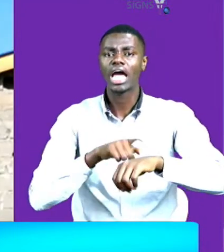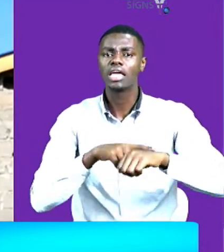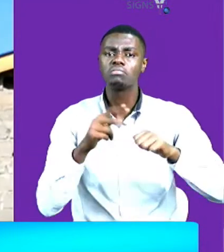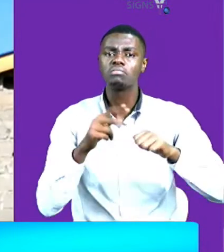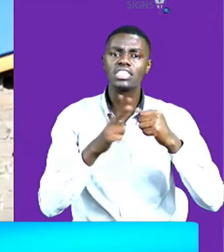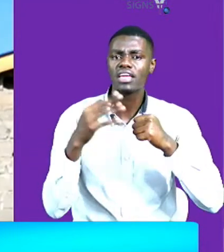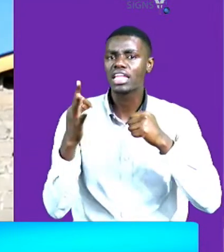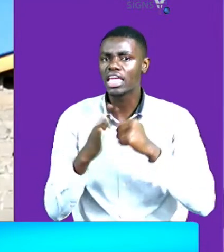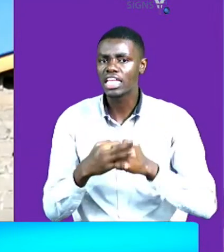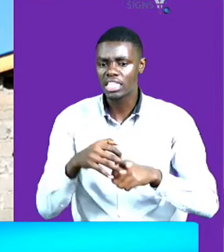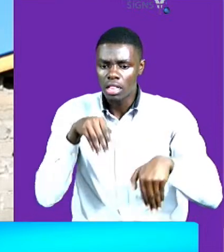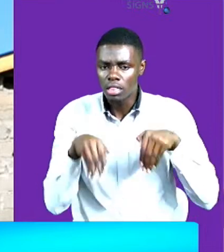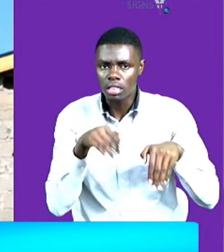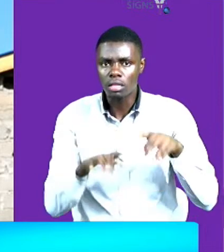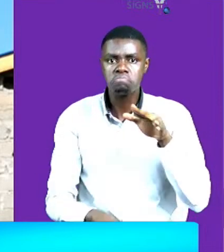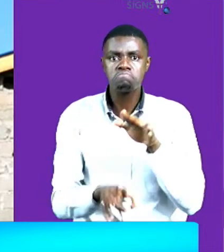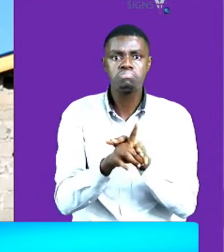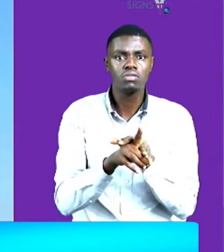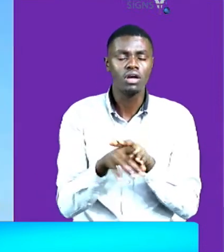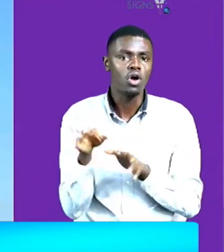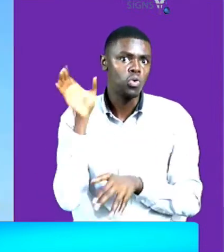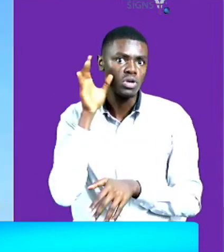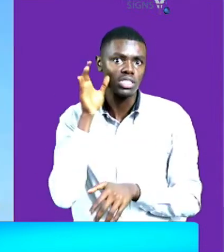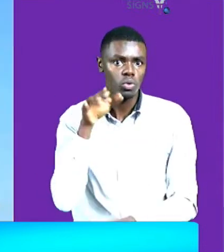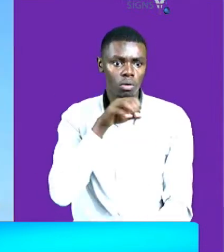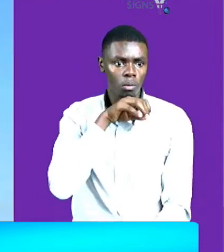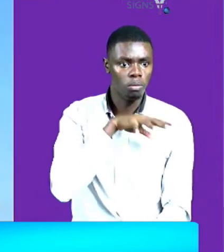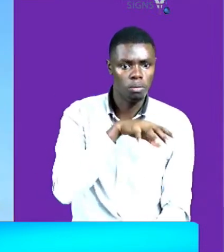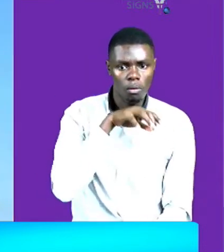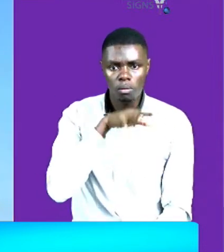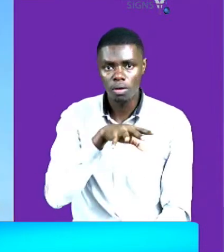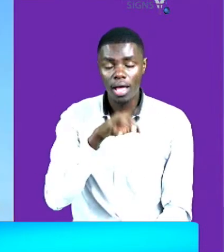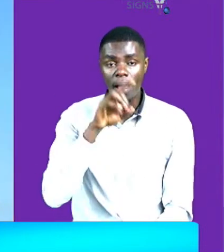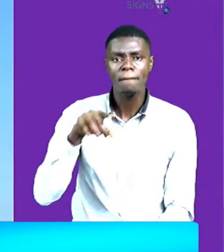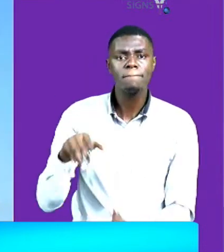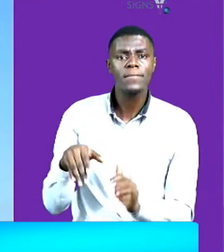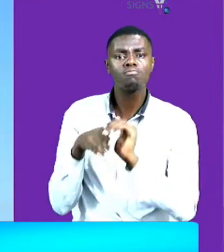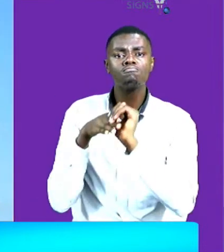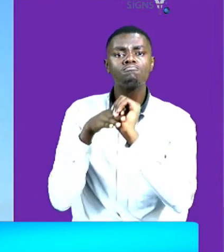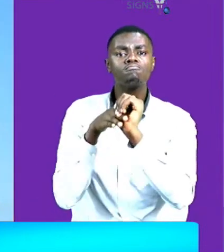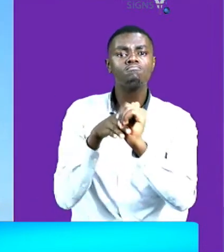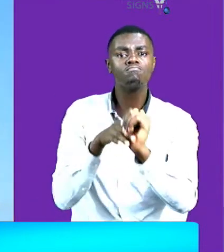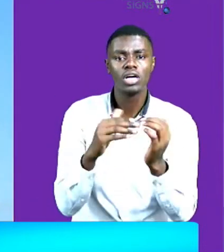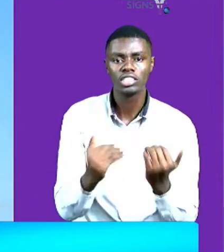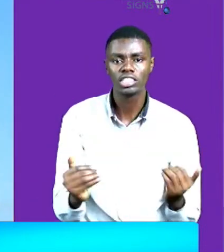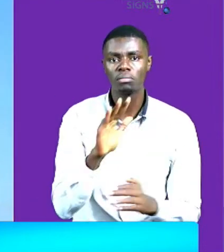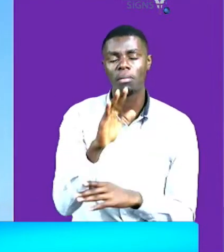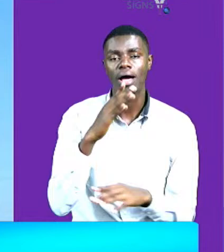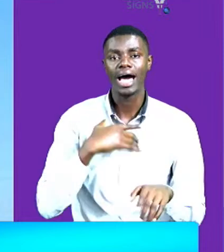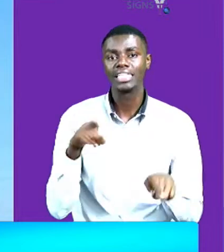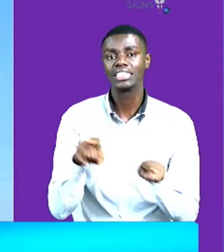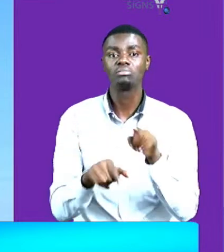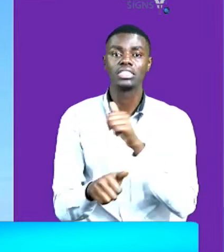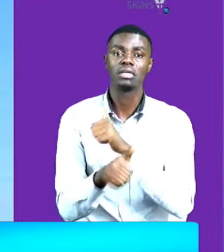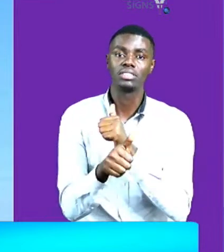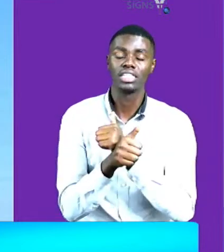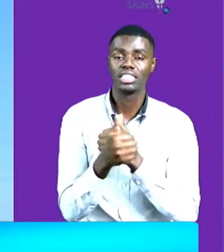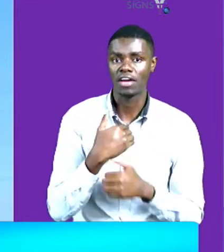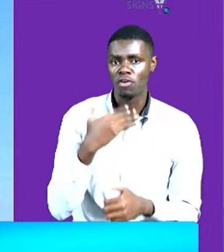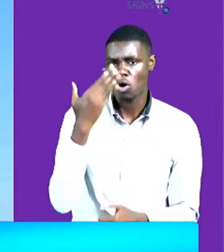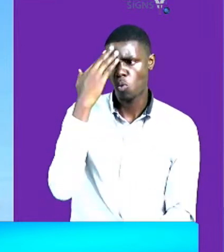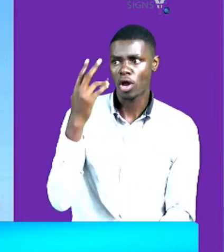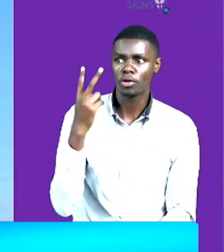ndio zinatokea, unasikia tu sikiguruma. Lazima uzidikishe mtoto wako, na pia wewe uko katika ile hatari, maana huwa